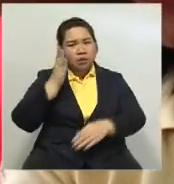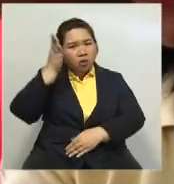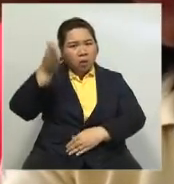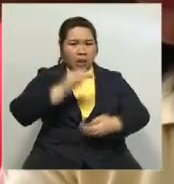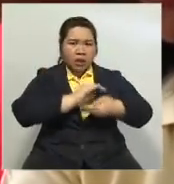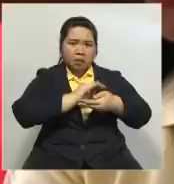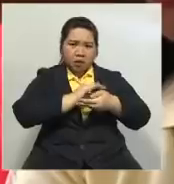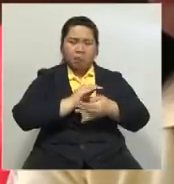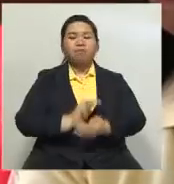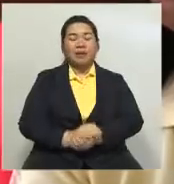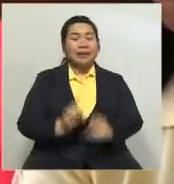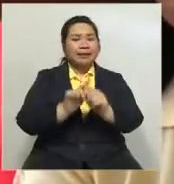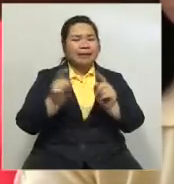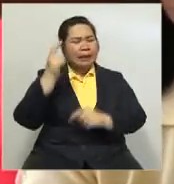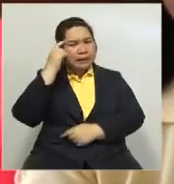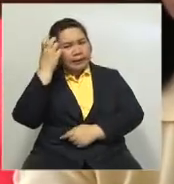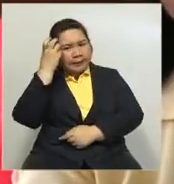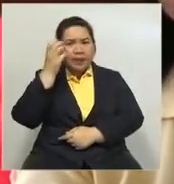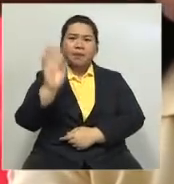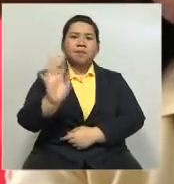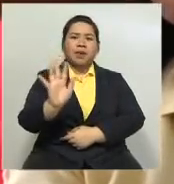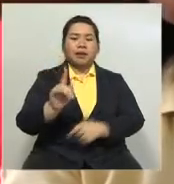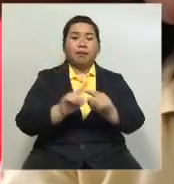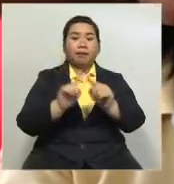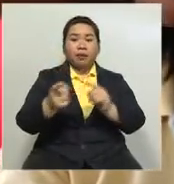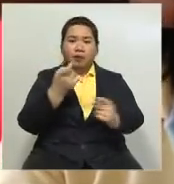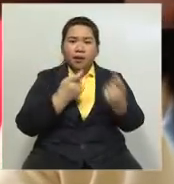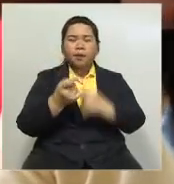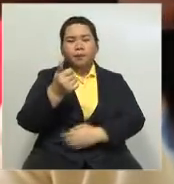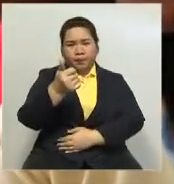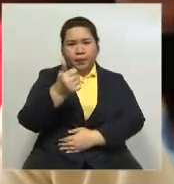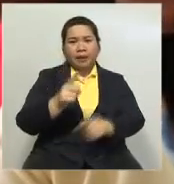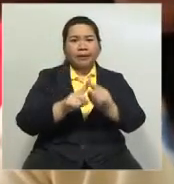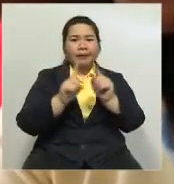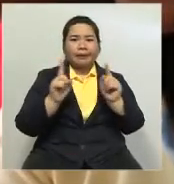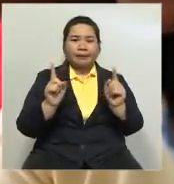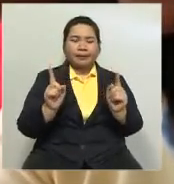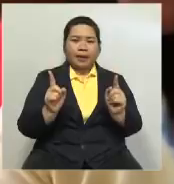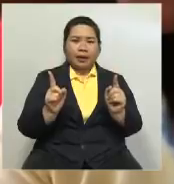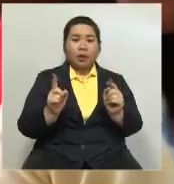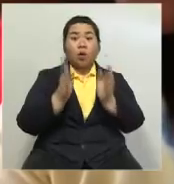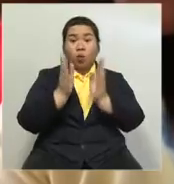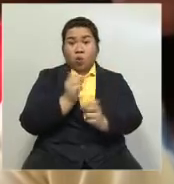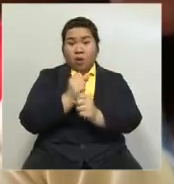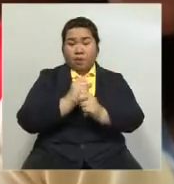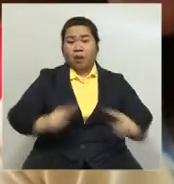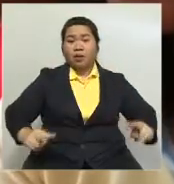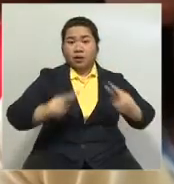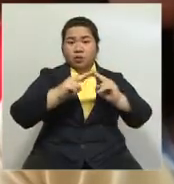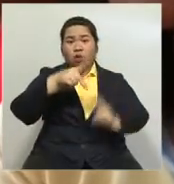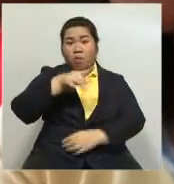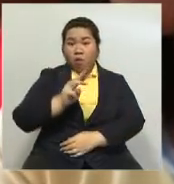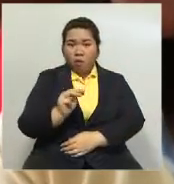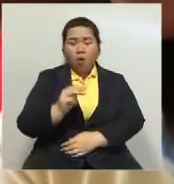คิดว่าไม่ได้ซีเรียสอะไรนะครับคำถามเนี่ยก็คงถามได้เพียงแต่ว่าเจ้าหน้าที่ของกระทรวงพม.ก็อาจจะช่